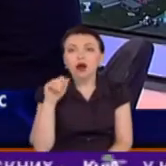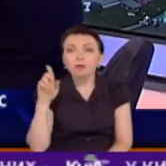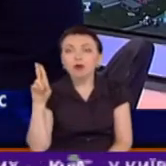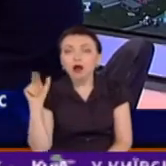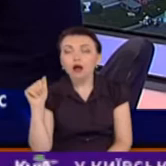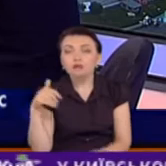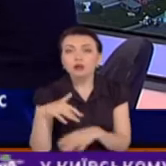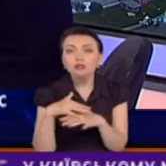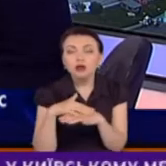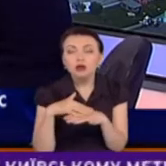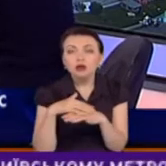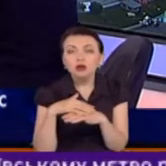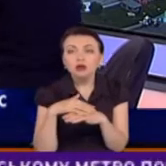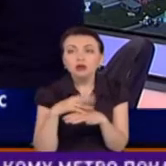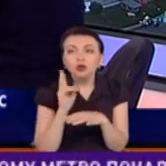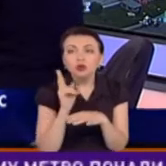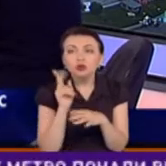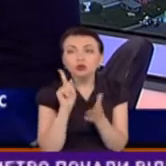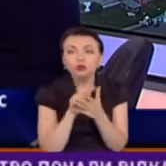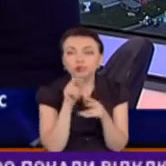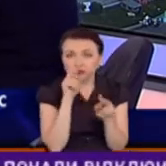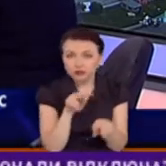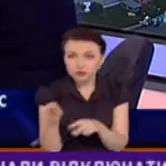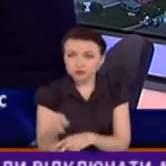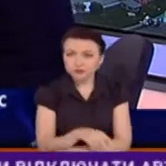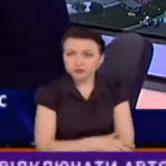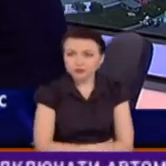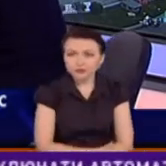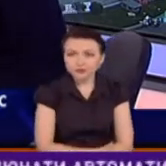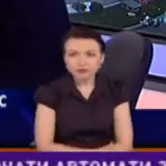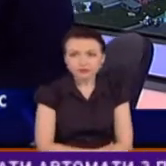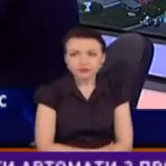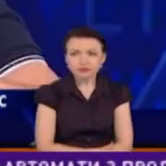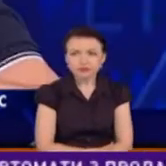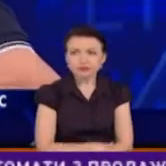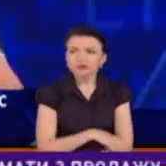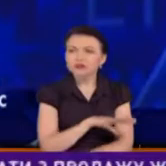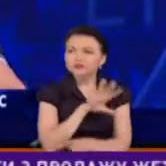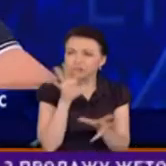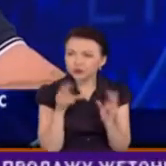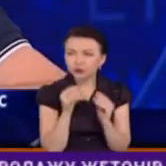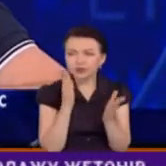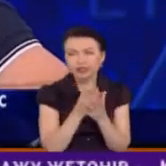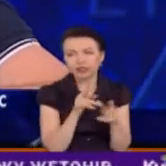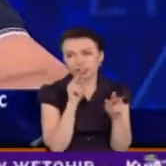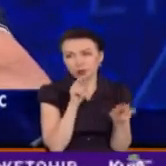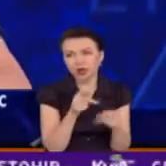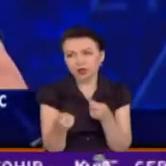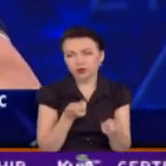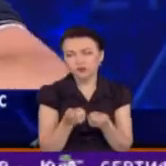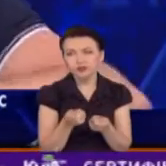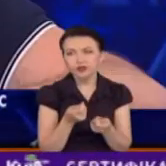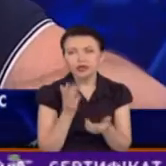має дивитися... В Штатах теж є Міністерство енергетики? Всюди є регулятор. Є антимонопольні комітети,